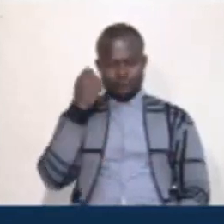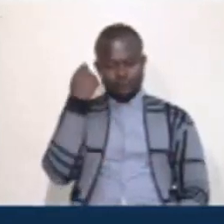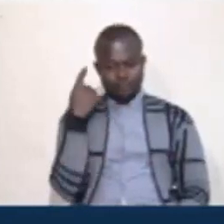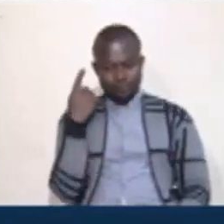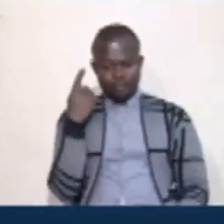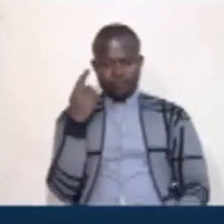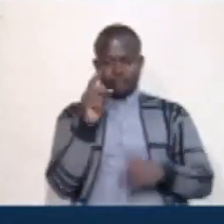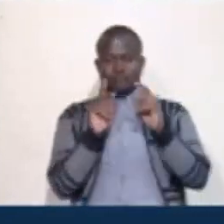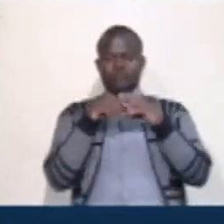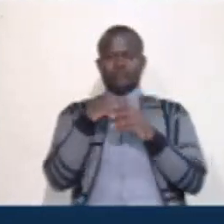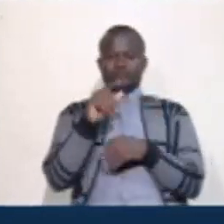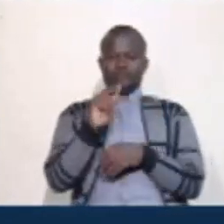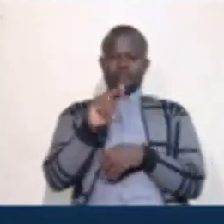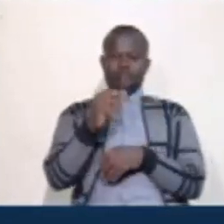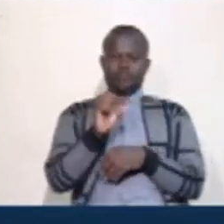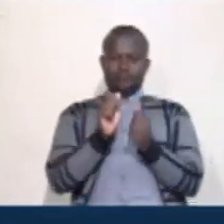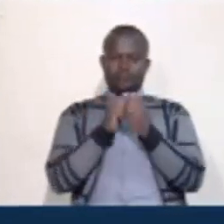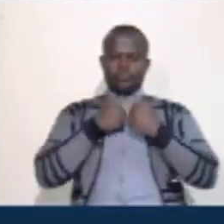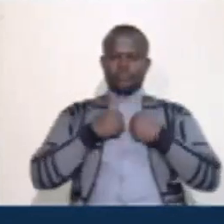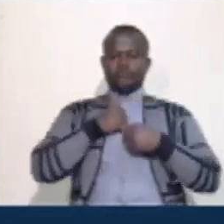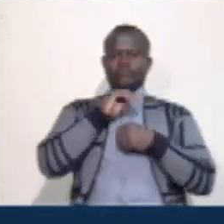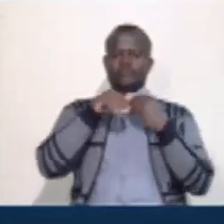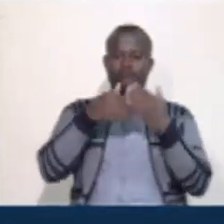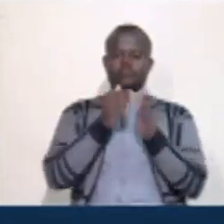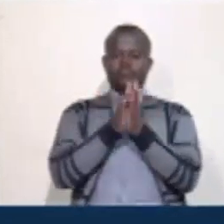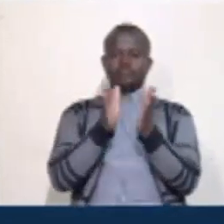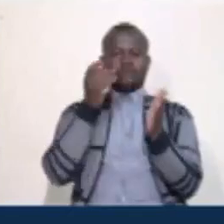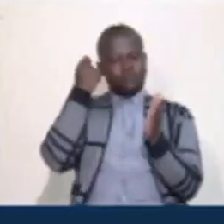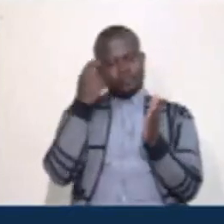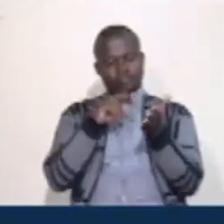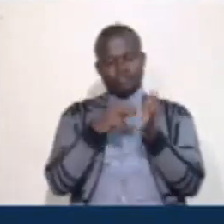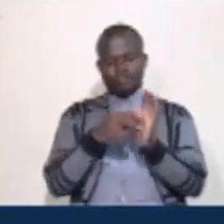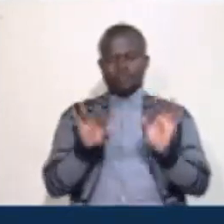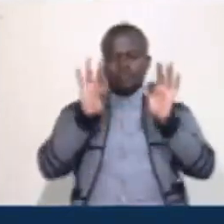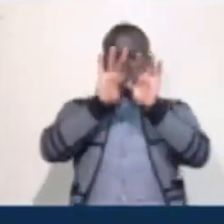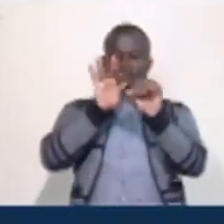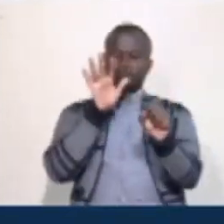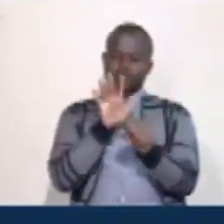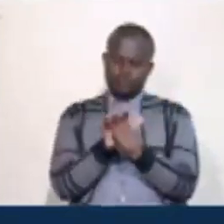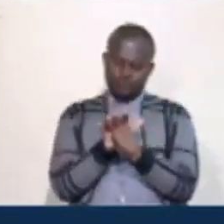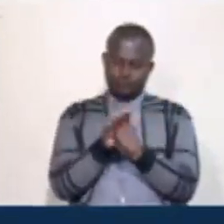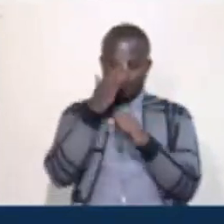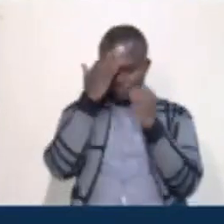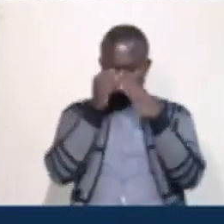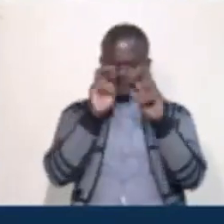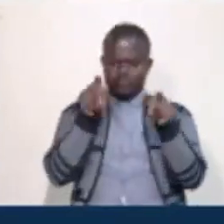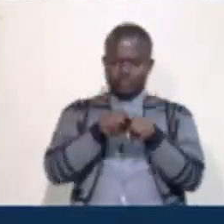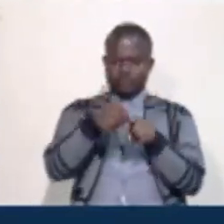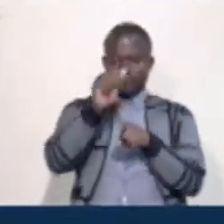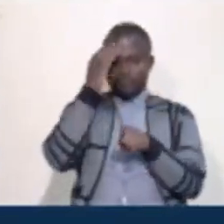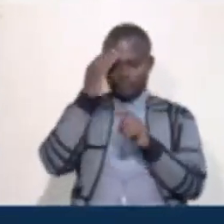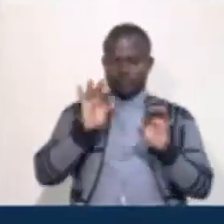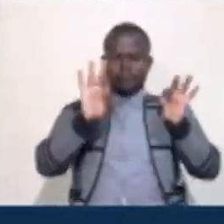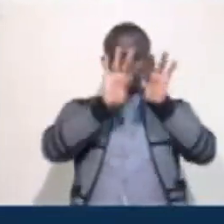rero abaturage ba Karongi ndetse n'abanyarwanda twese muri rusange ko uyu mushinga ari ingirakamaro cyane, kuko nk'uko mubizi ibiciro